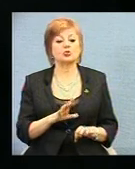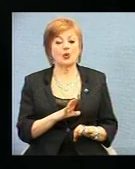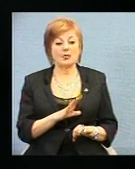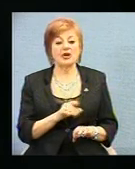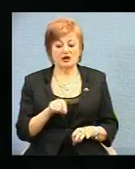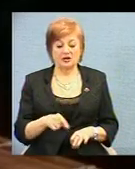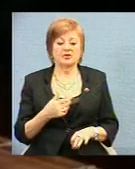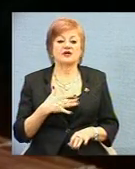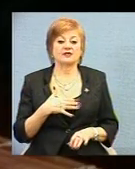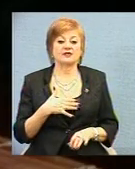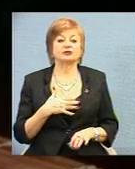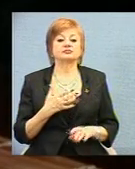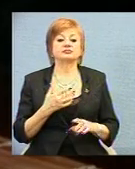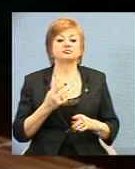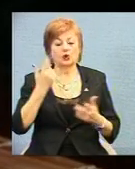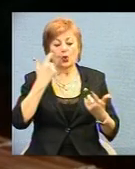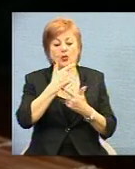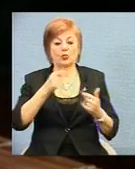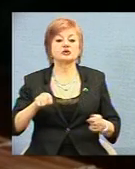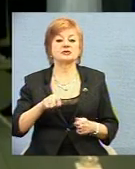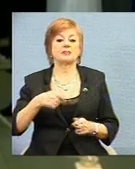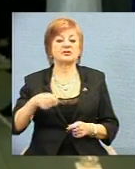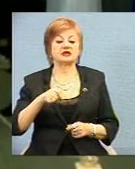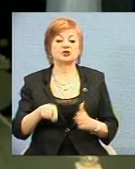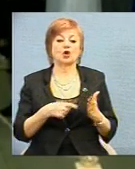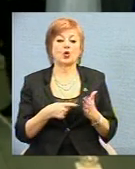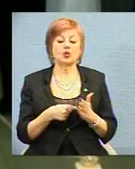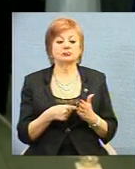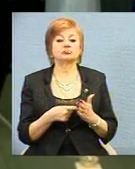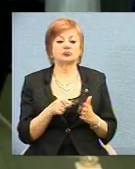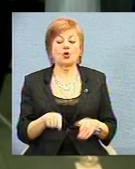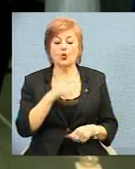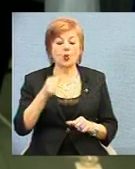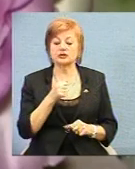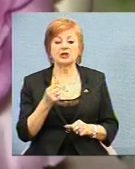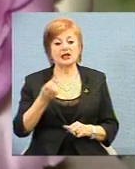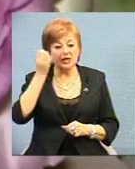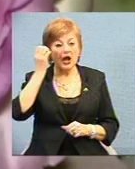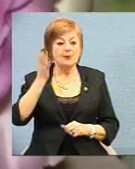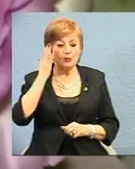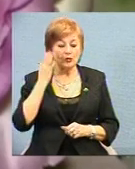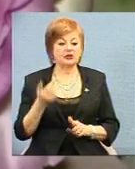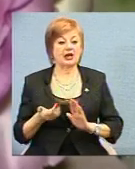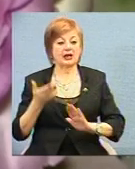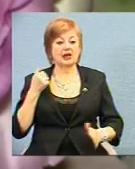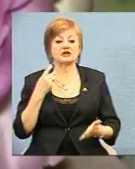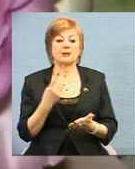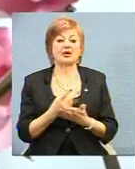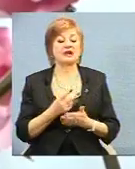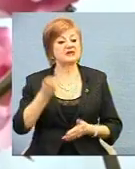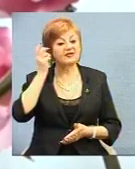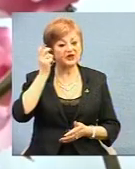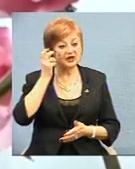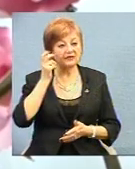нашому місті в рамках оголошеного президентом року Японії. Всі експонати, перш ніж побувати в Одесі, незадовго до цього були представлені у Києві.